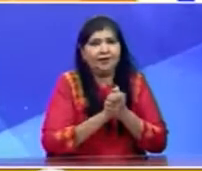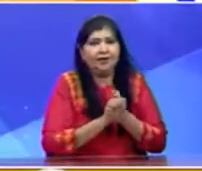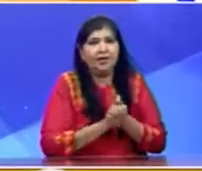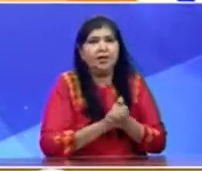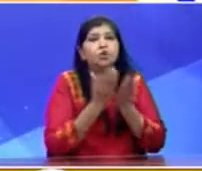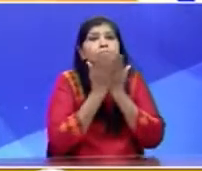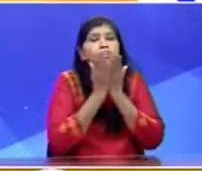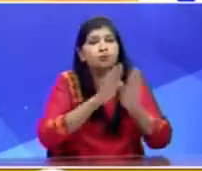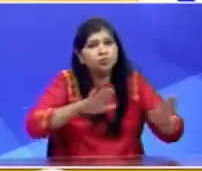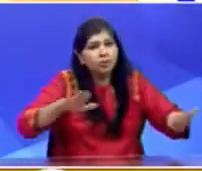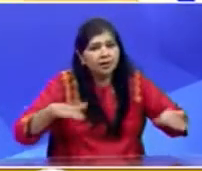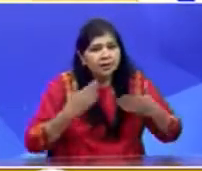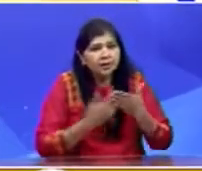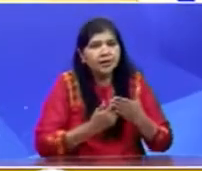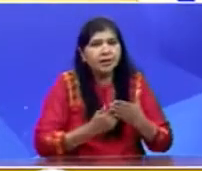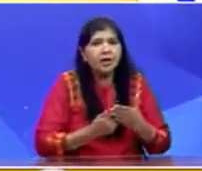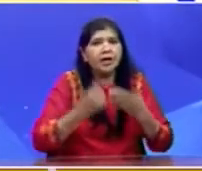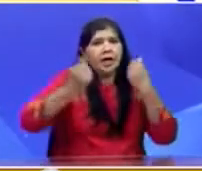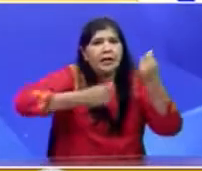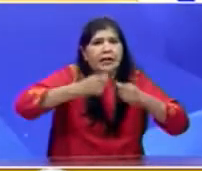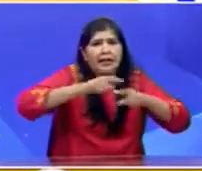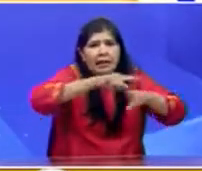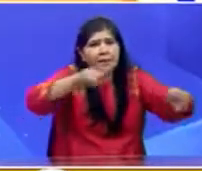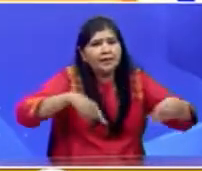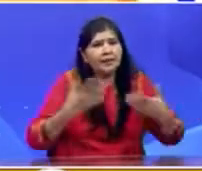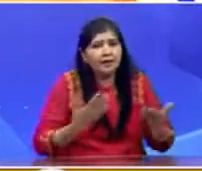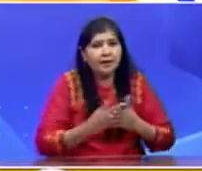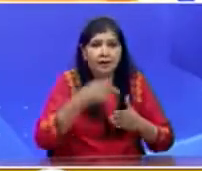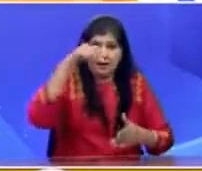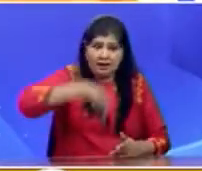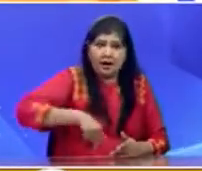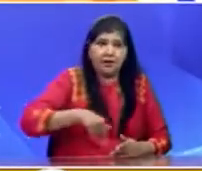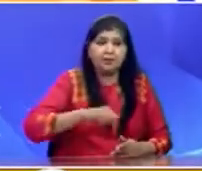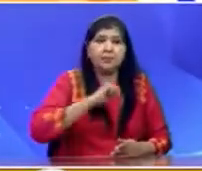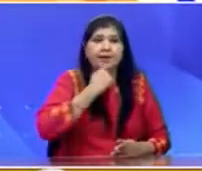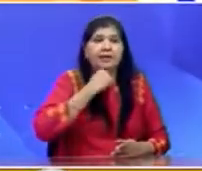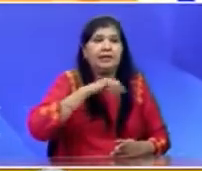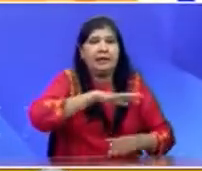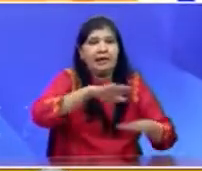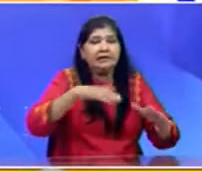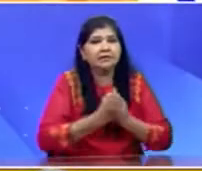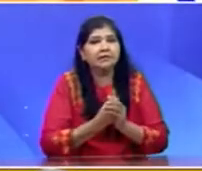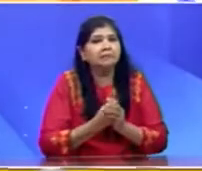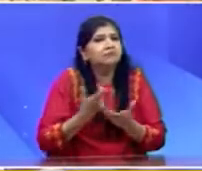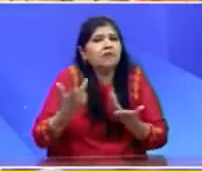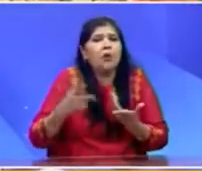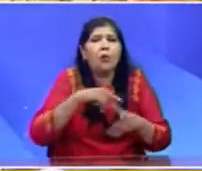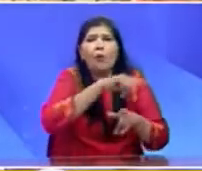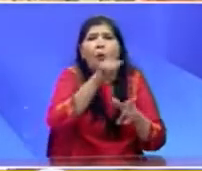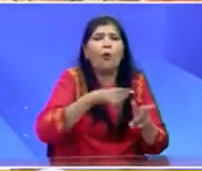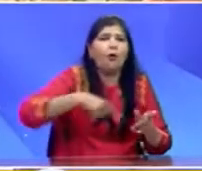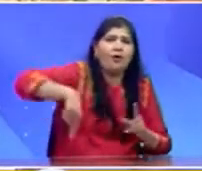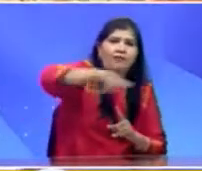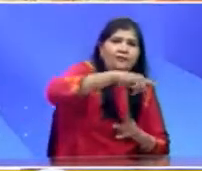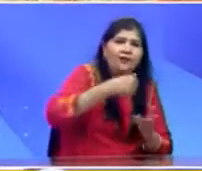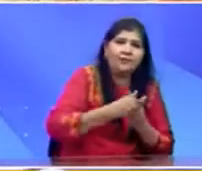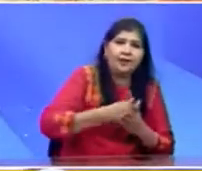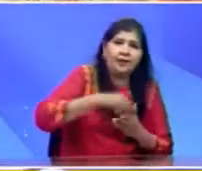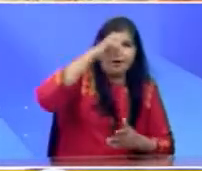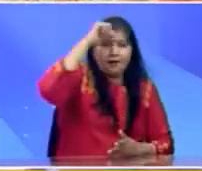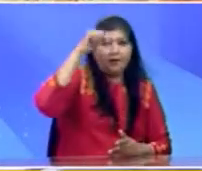हो या खेल का मैदान, आज हमारे युवा हर क्षेत्र में देश